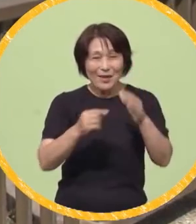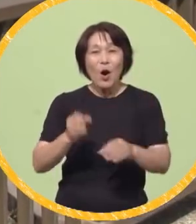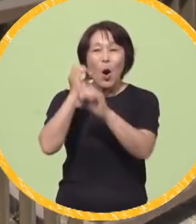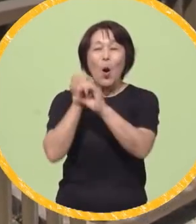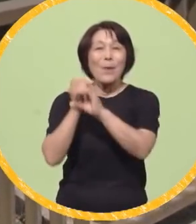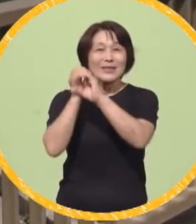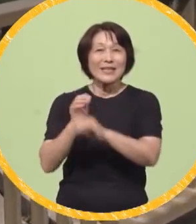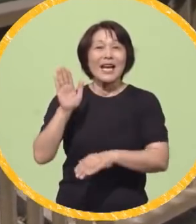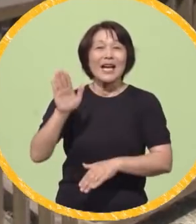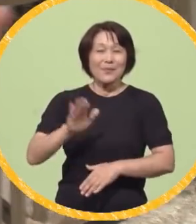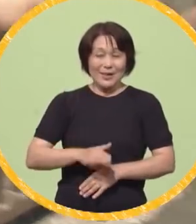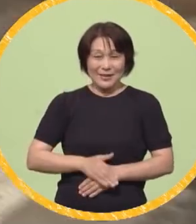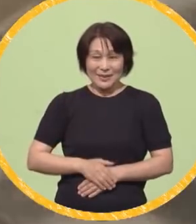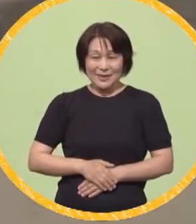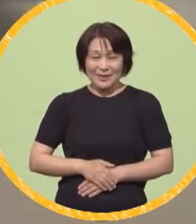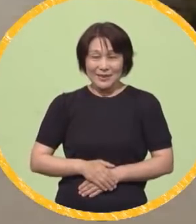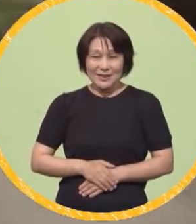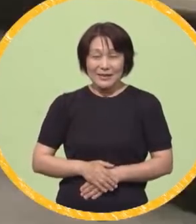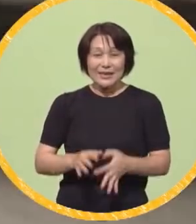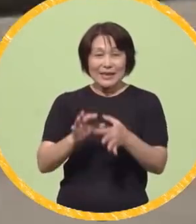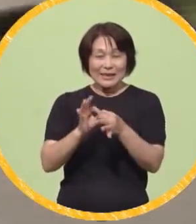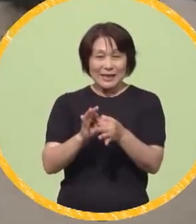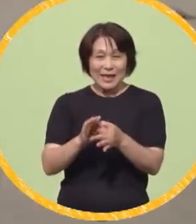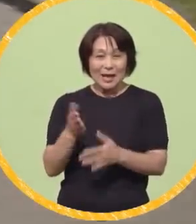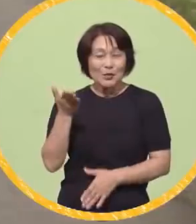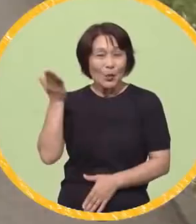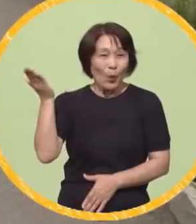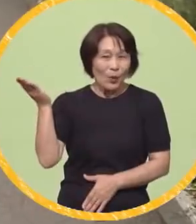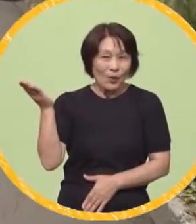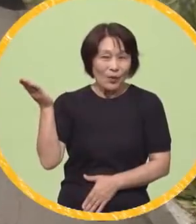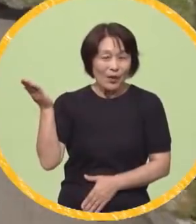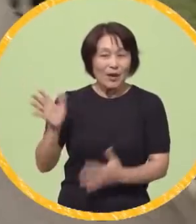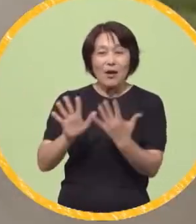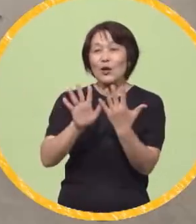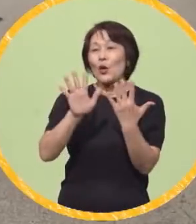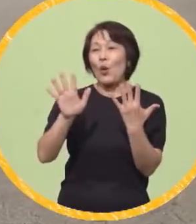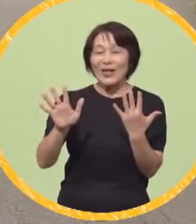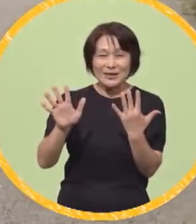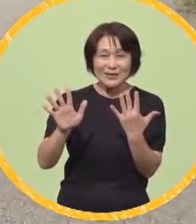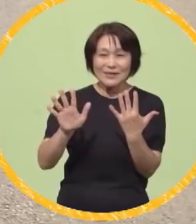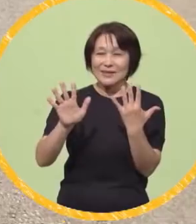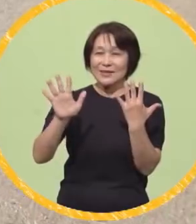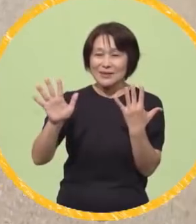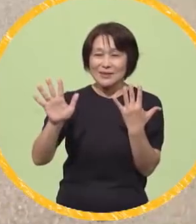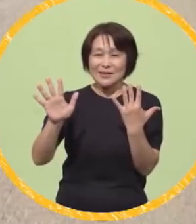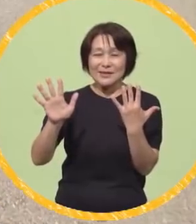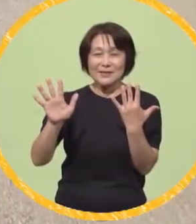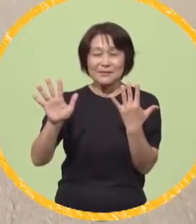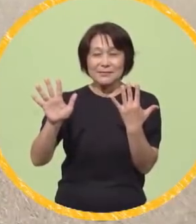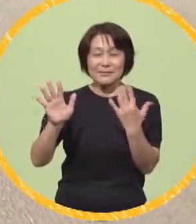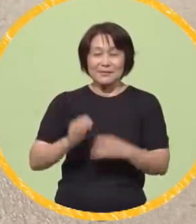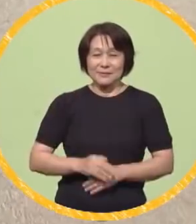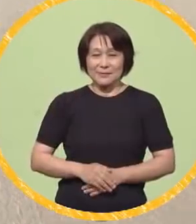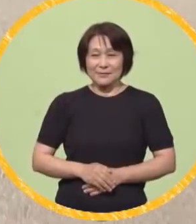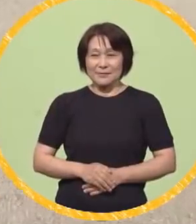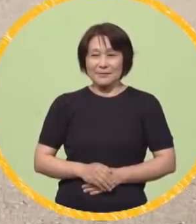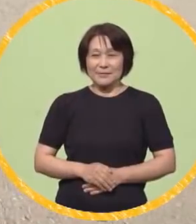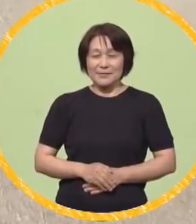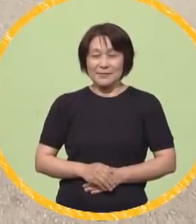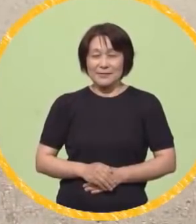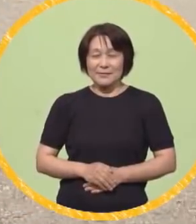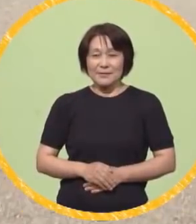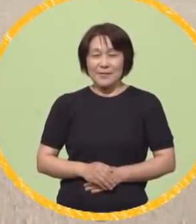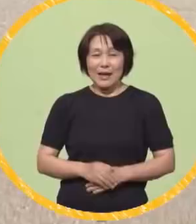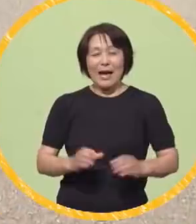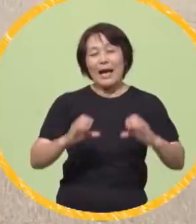です。なので見てください、この行列。いやー、やっぱ